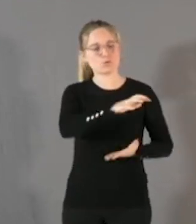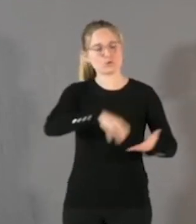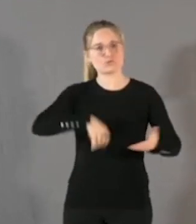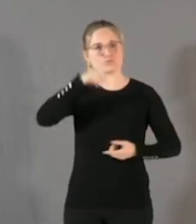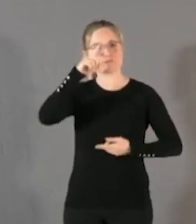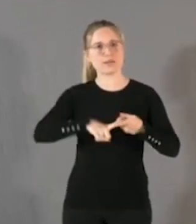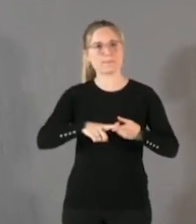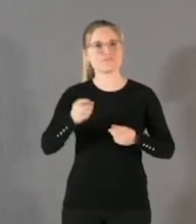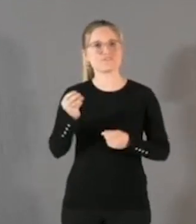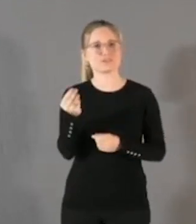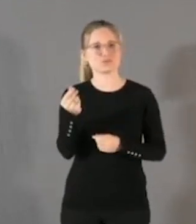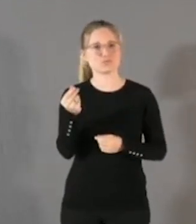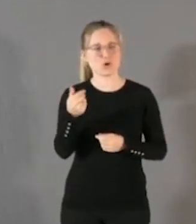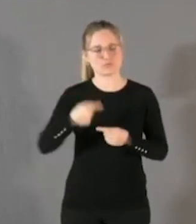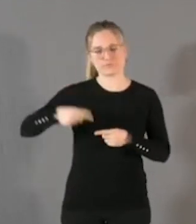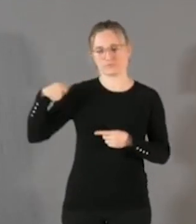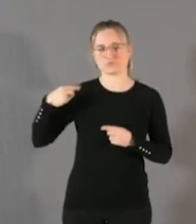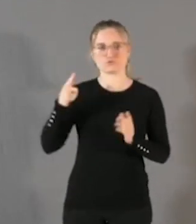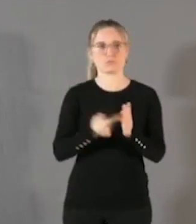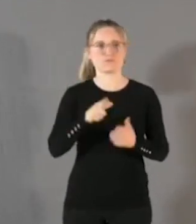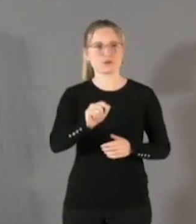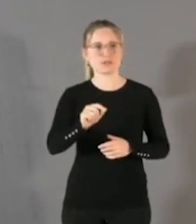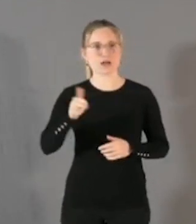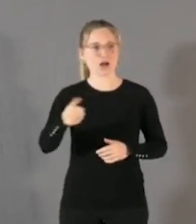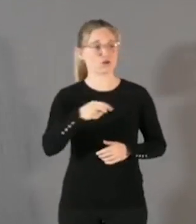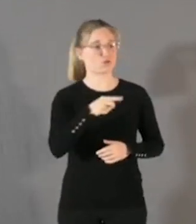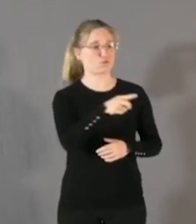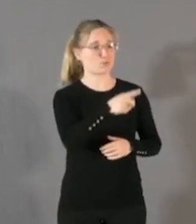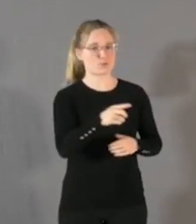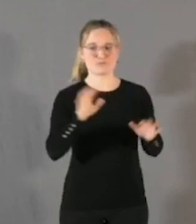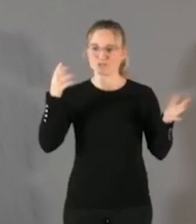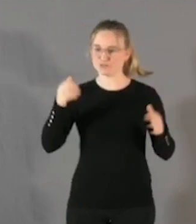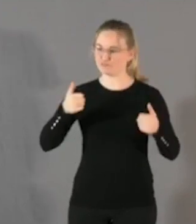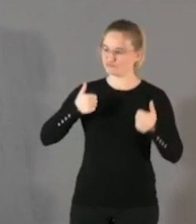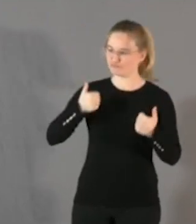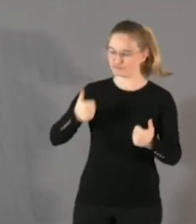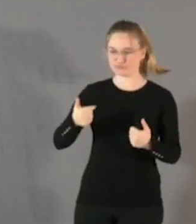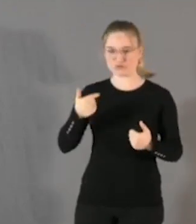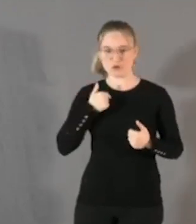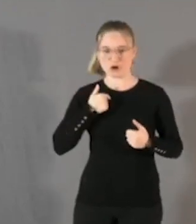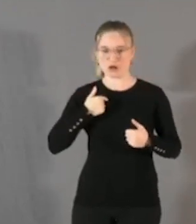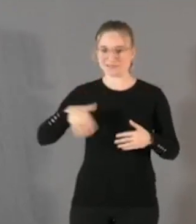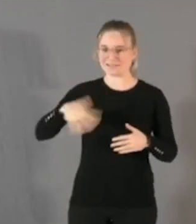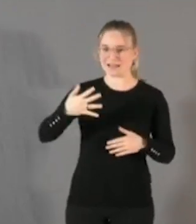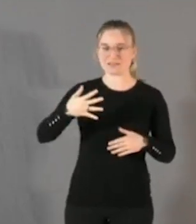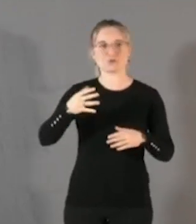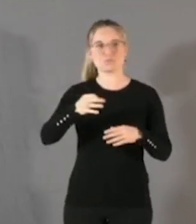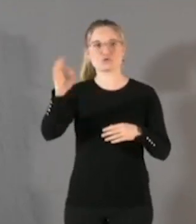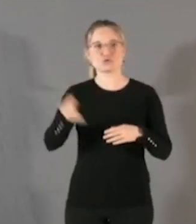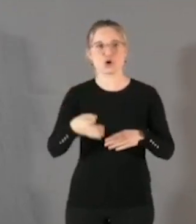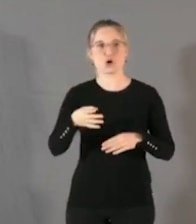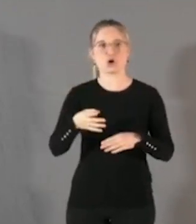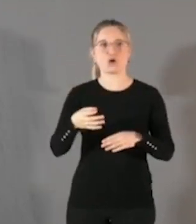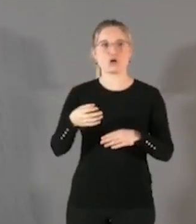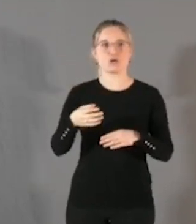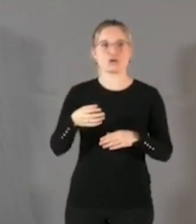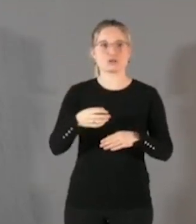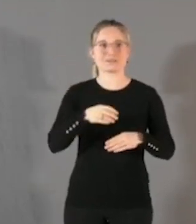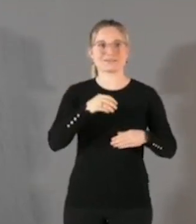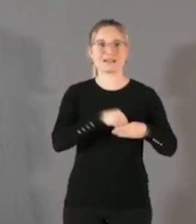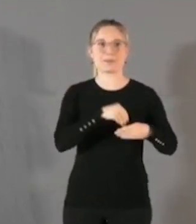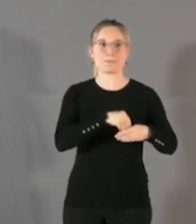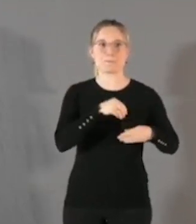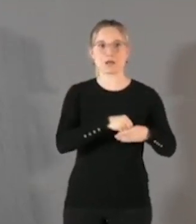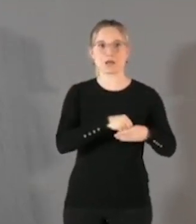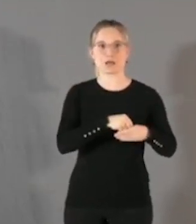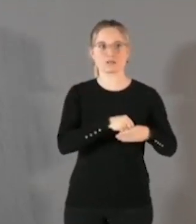vous vous félicitiez, monsieur le maire, de voir le taux d'épargne atteindre 15% en 2020. Vous êtes manifestement sur la mauvaise pente. Si en 4 ans, on